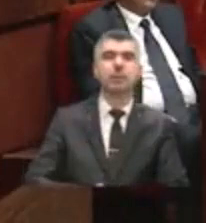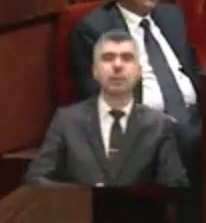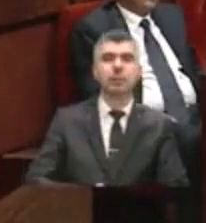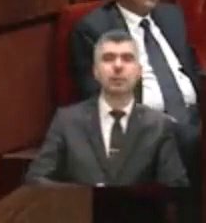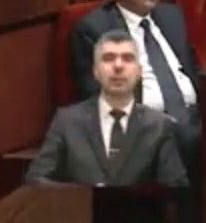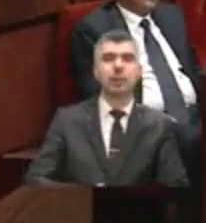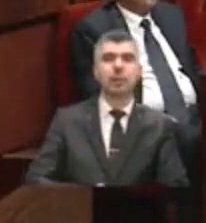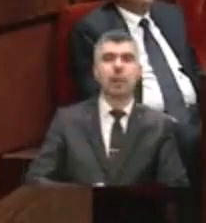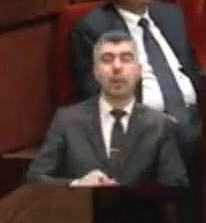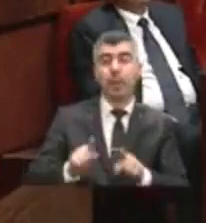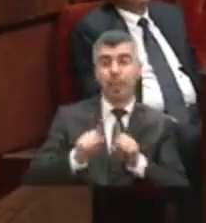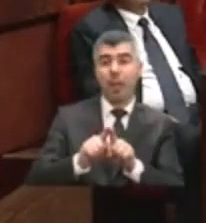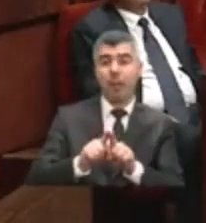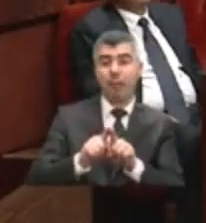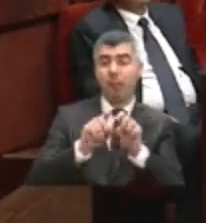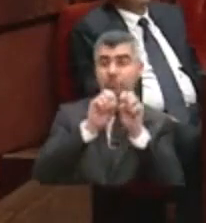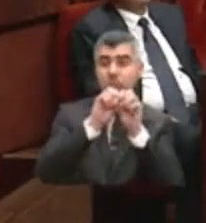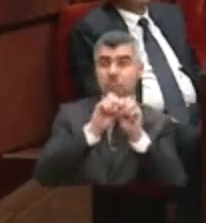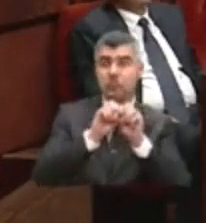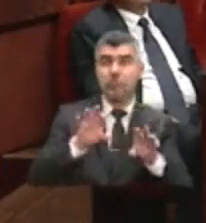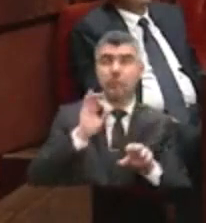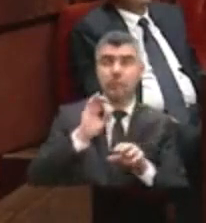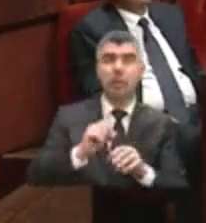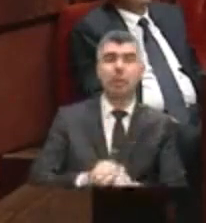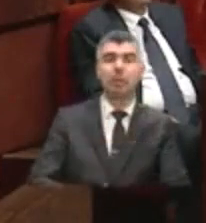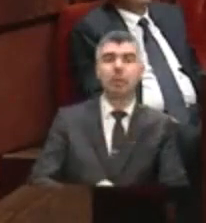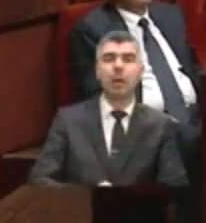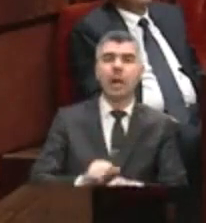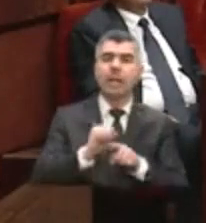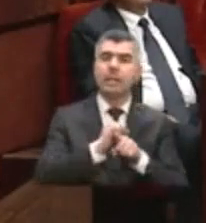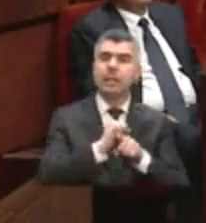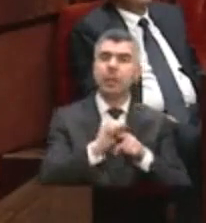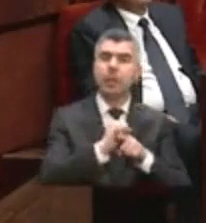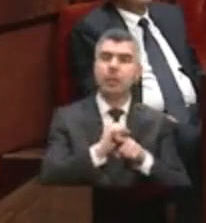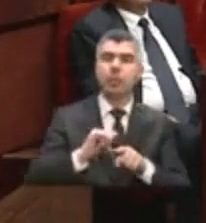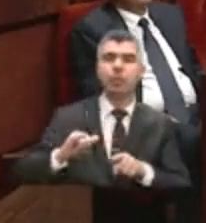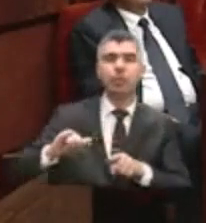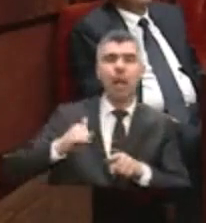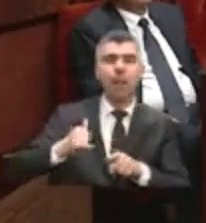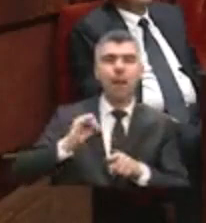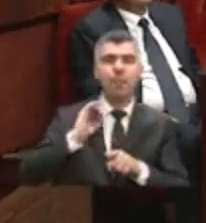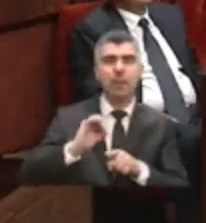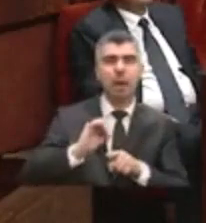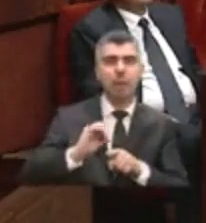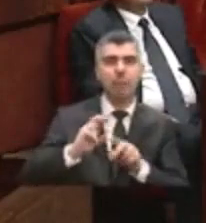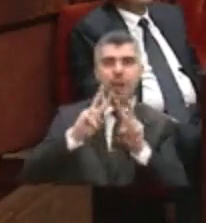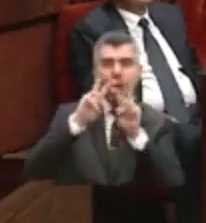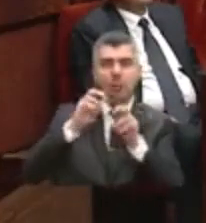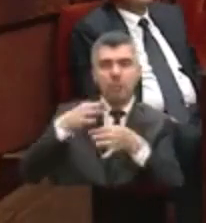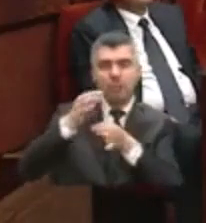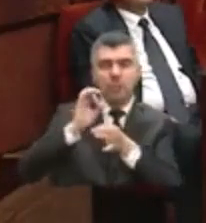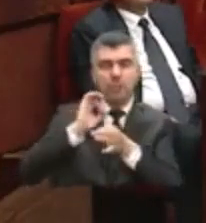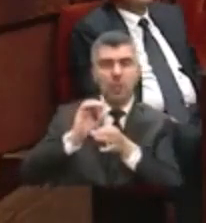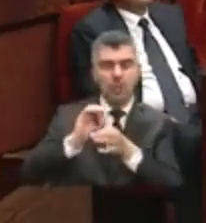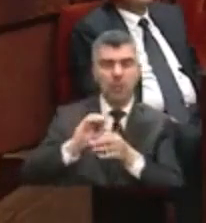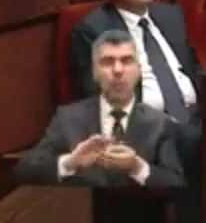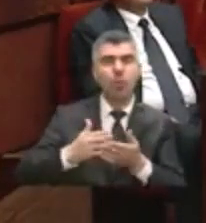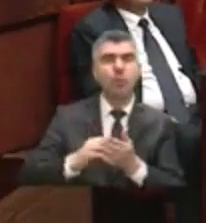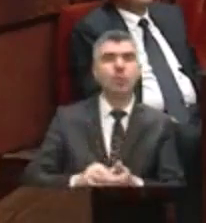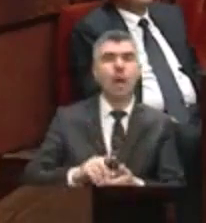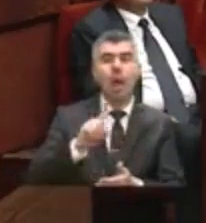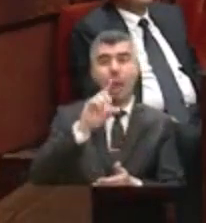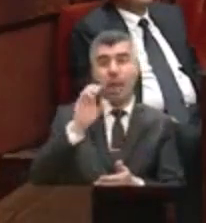نحاولوا نكونوا يعني شباب ونديروا بحث علمي. ومن هاد الألف غادي